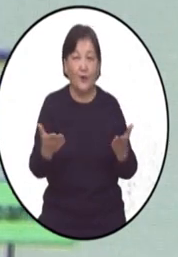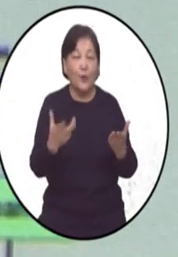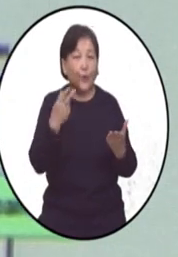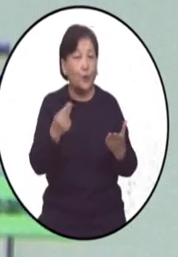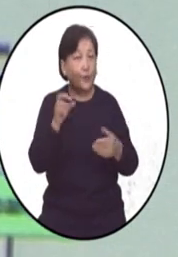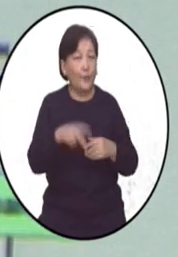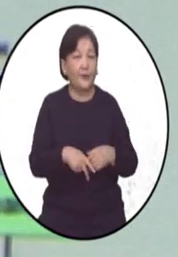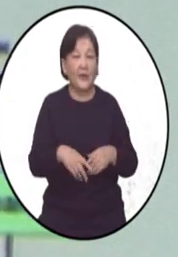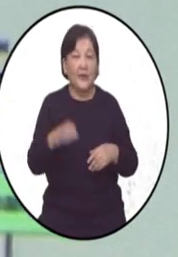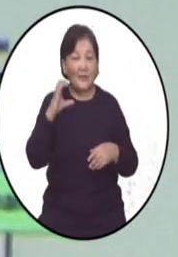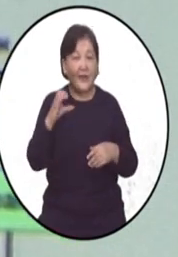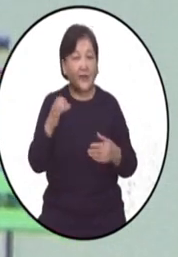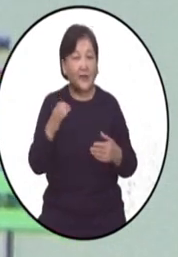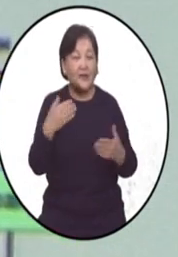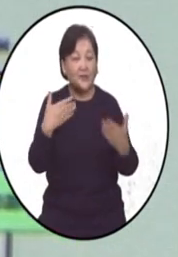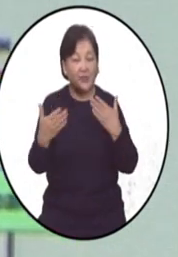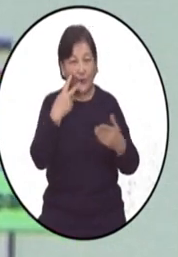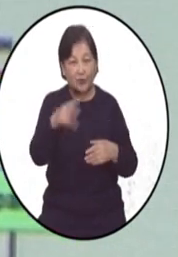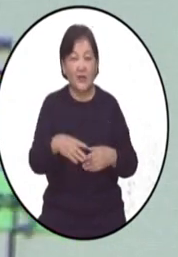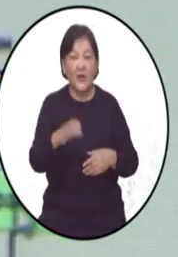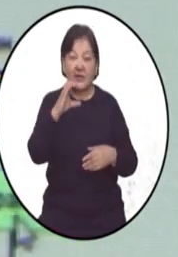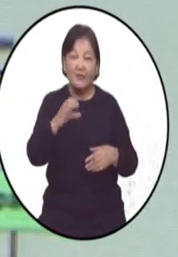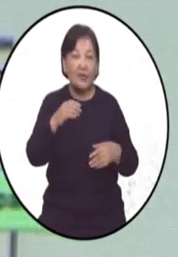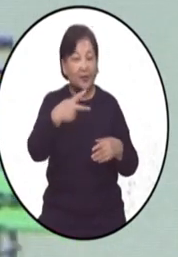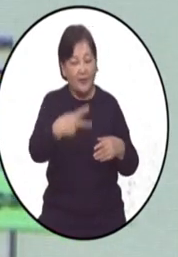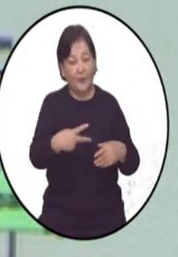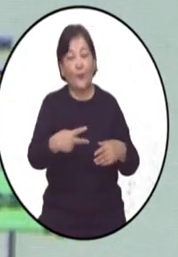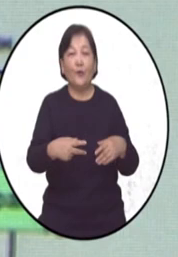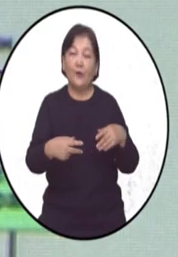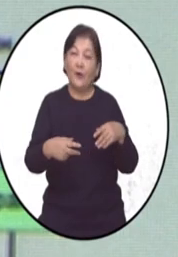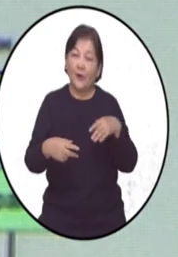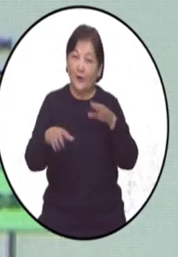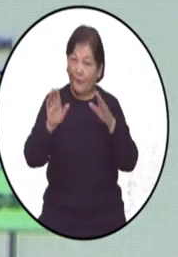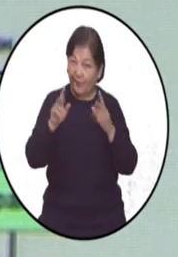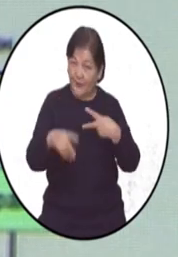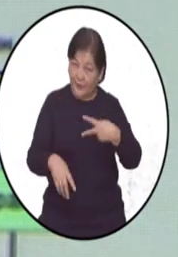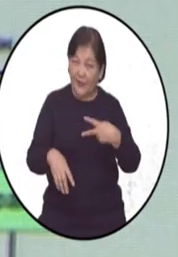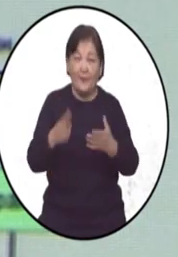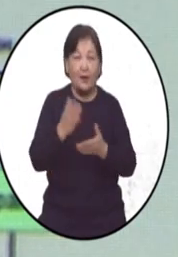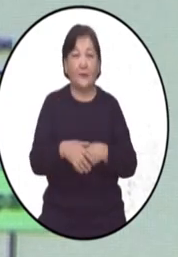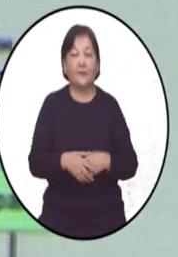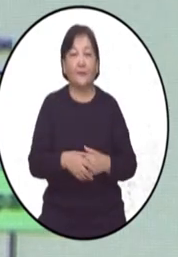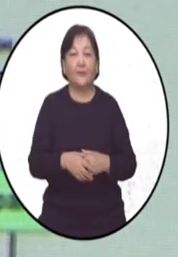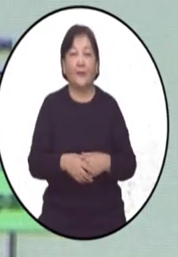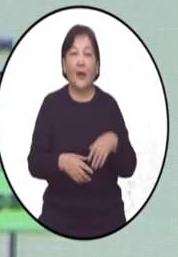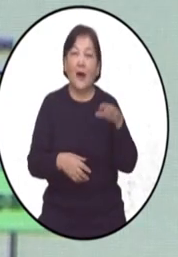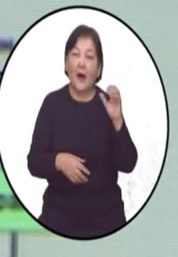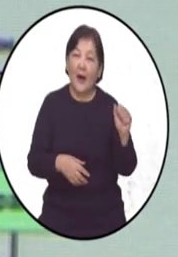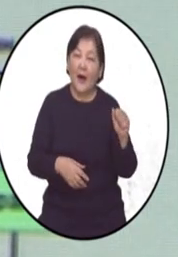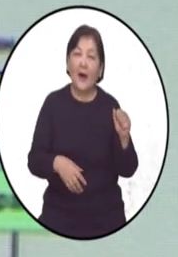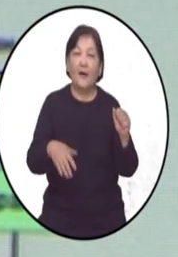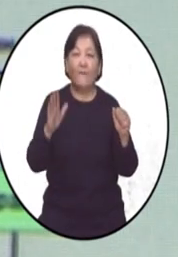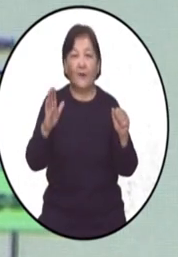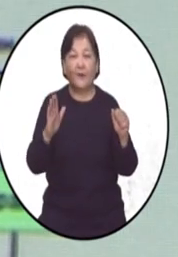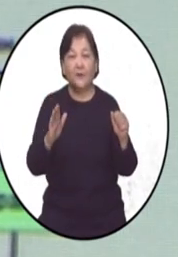С-т гэж шичнэ. За тэгээд С нь бага нь үнэн бах юм бол хамгийн бага нь С болно. А эсвэргээрээ А нь Б наагаас